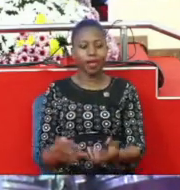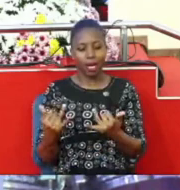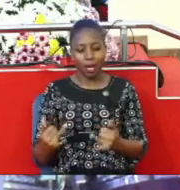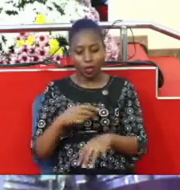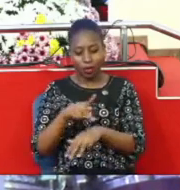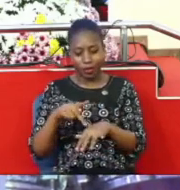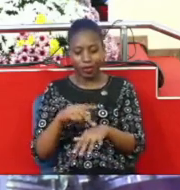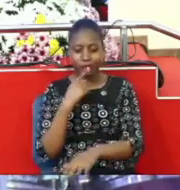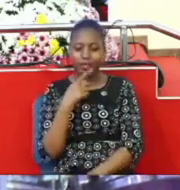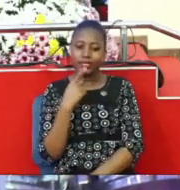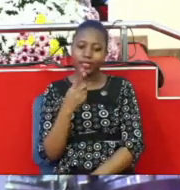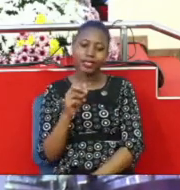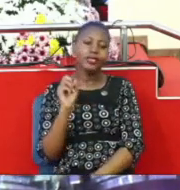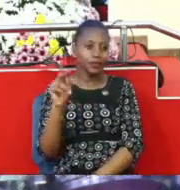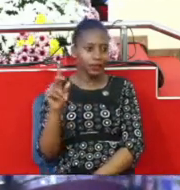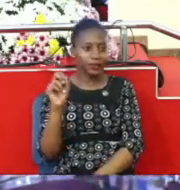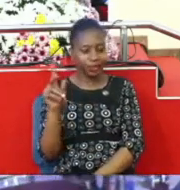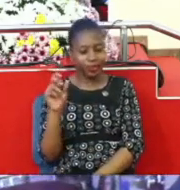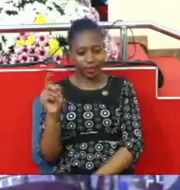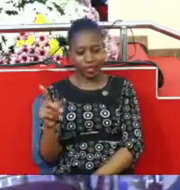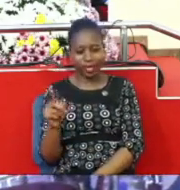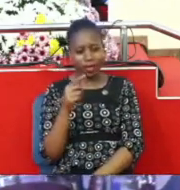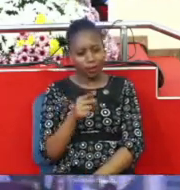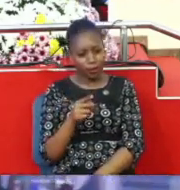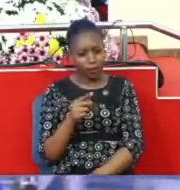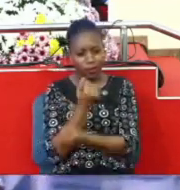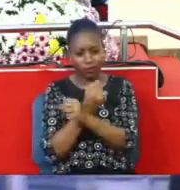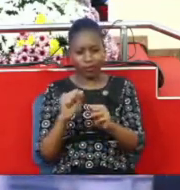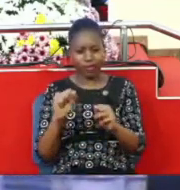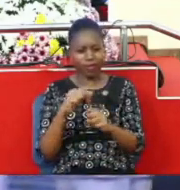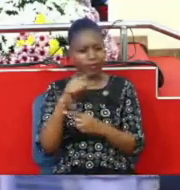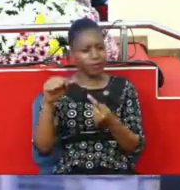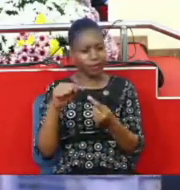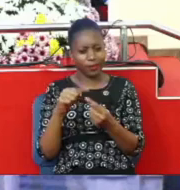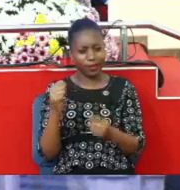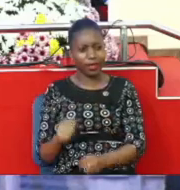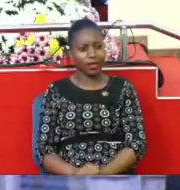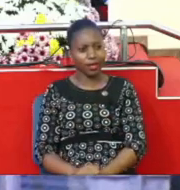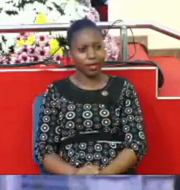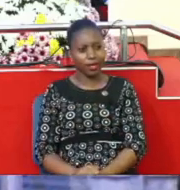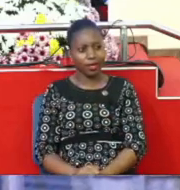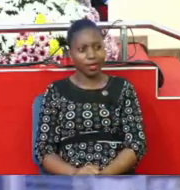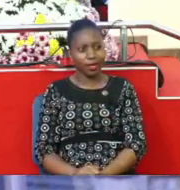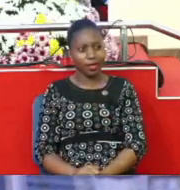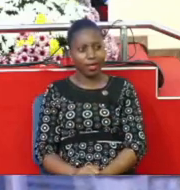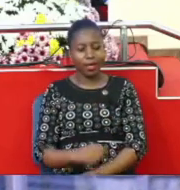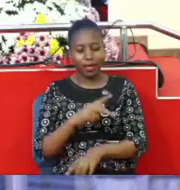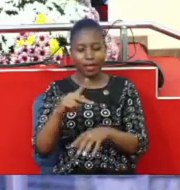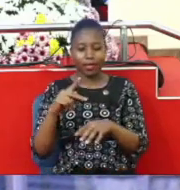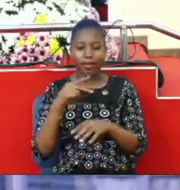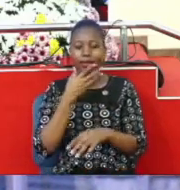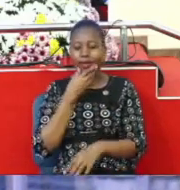Wewe umeokoka nini? Kijana akamwambia mimi nimeokoka. Hata ukinitukana saa hii. Ama useme